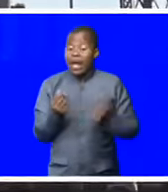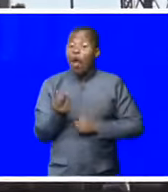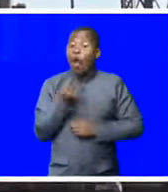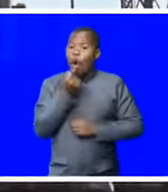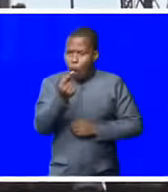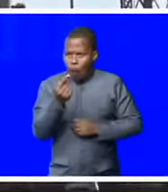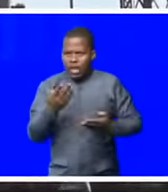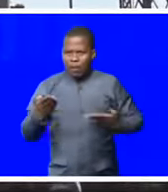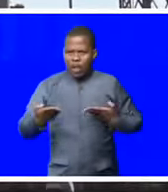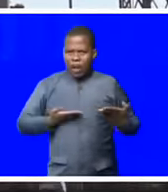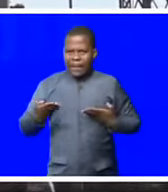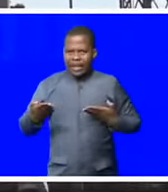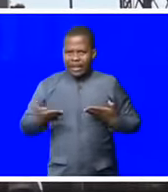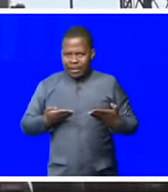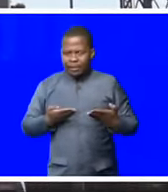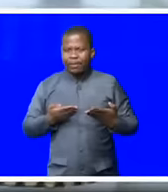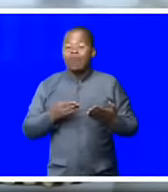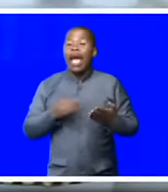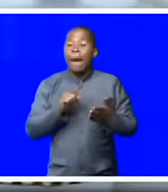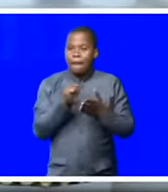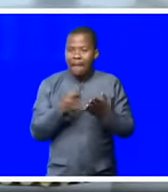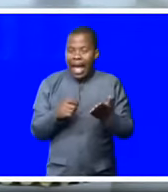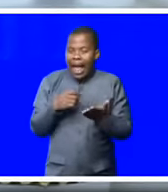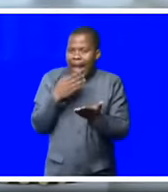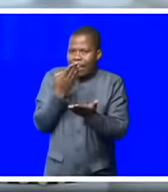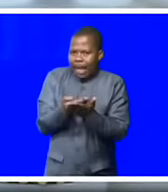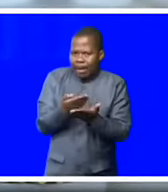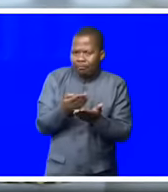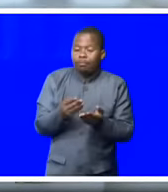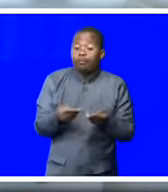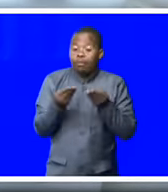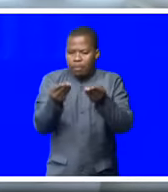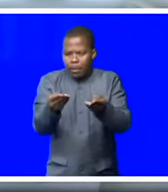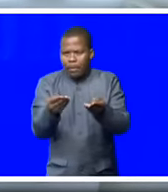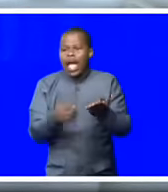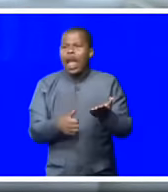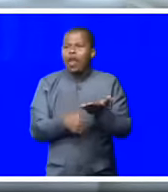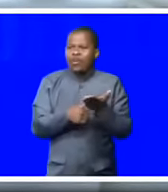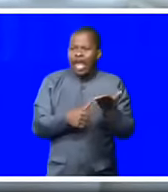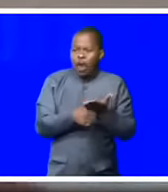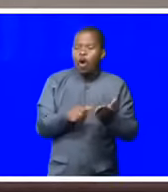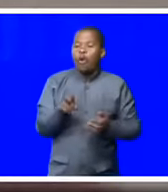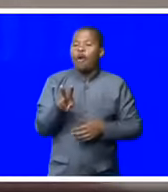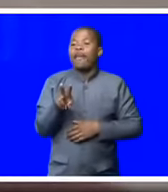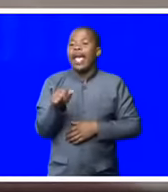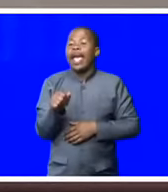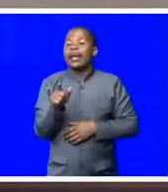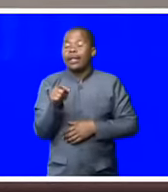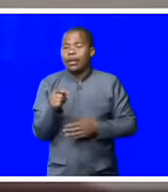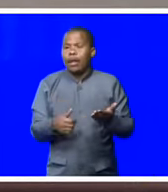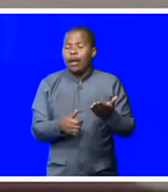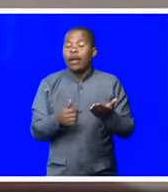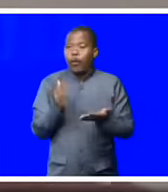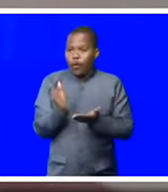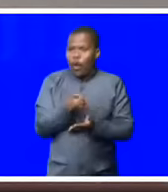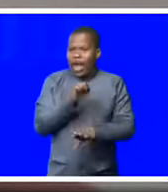ticelo tekubuyiselwa umthelo weVAT. Induna ichazile kwekuthi intengo yagesi wesive